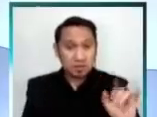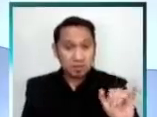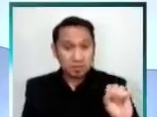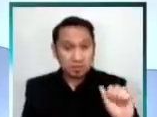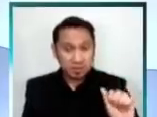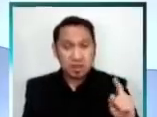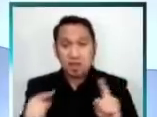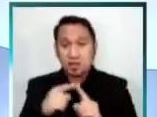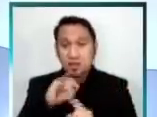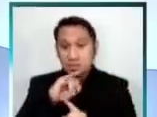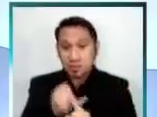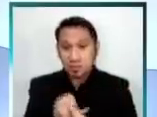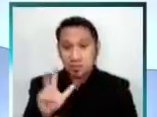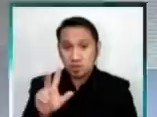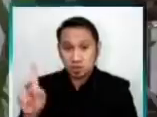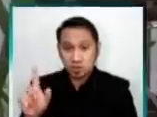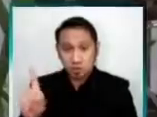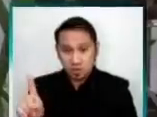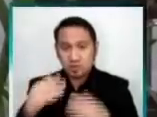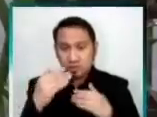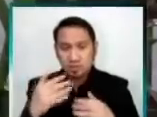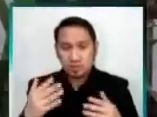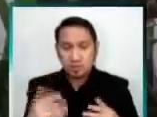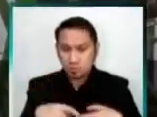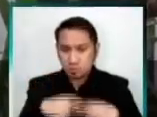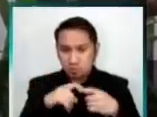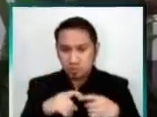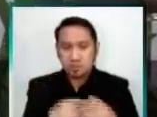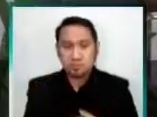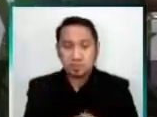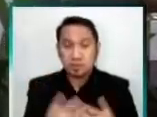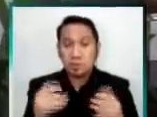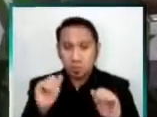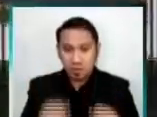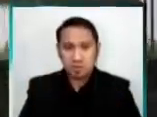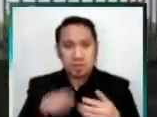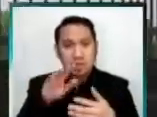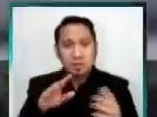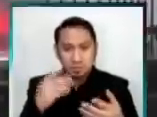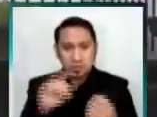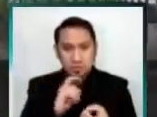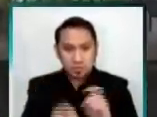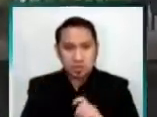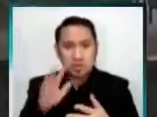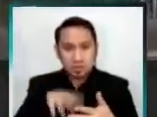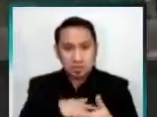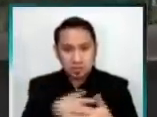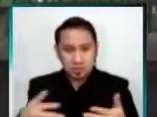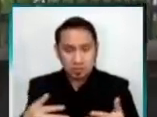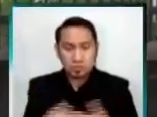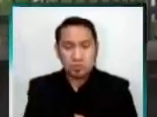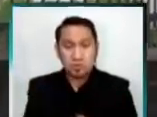31 bilang pag-iingat sa COVID. Ayon sa embahada, maaaring magpa-reschedule ng visa interview appointment ang mga aplikante kapag naibalik na